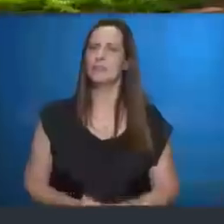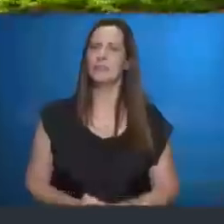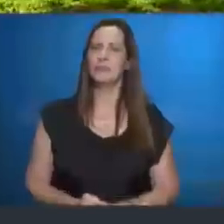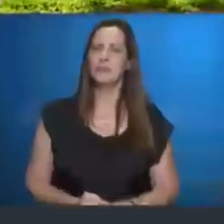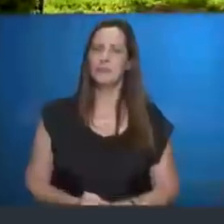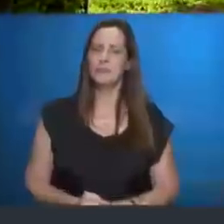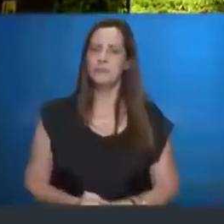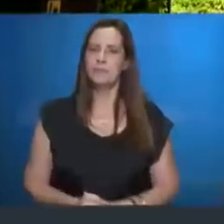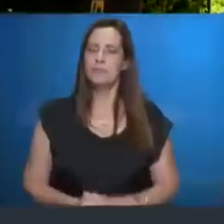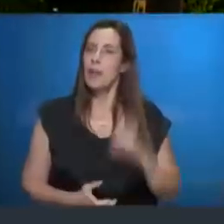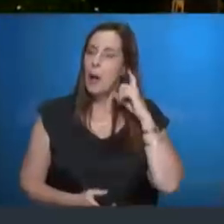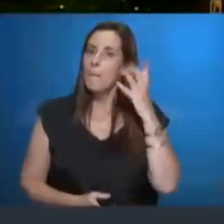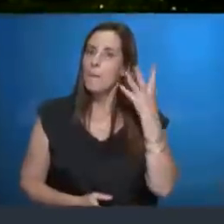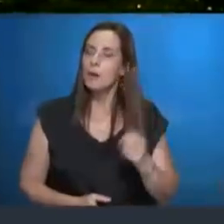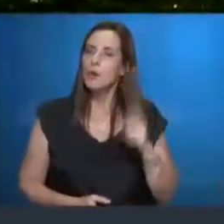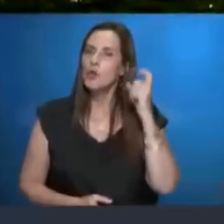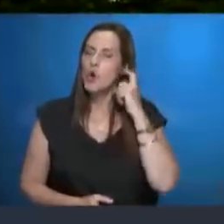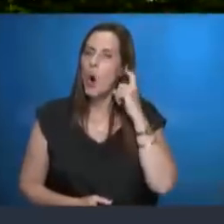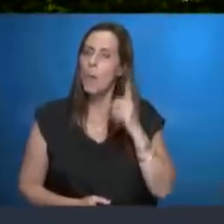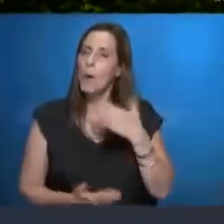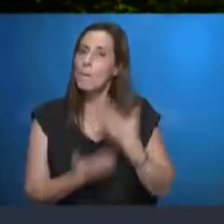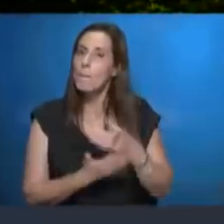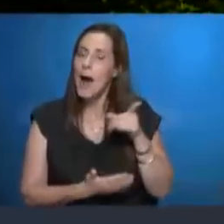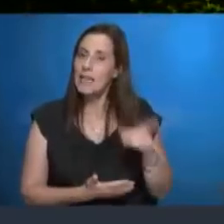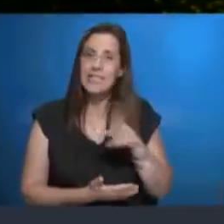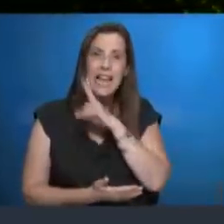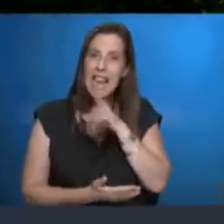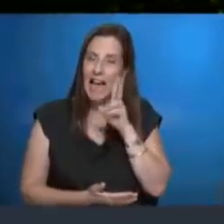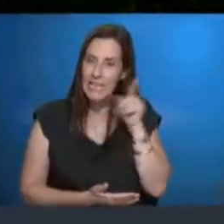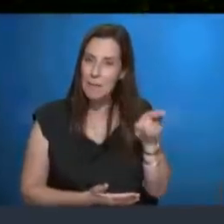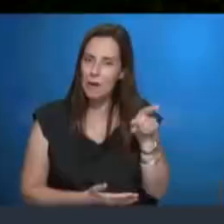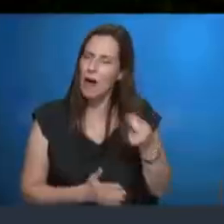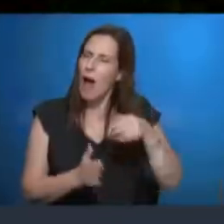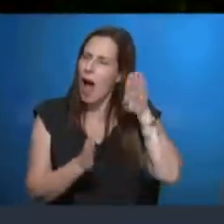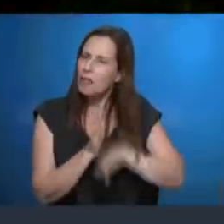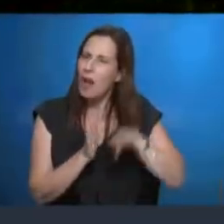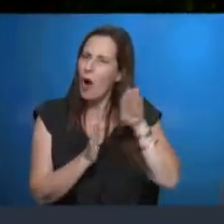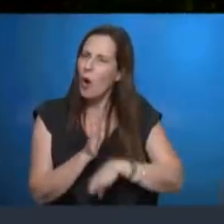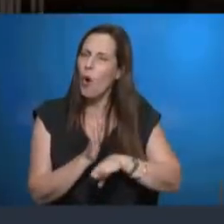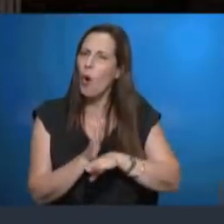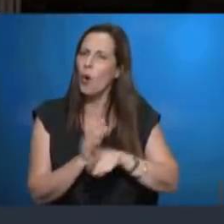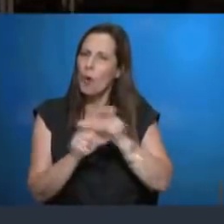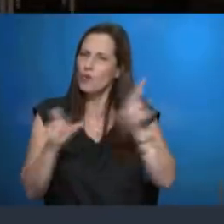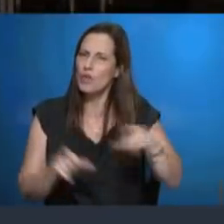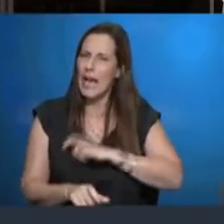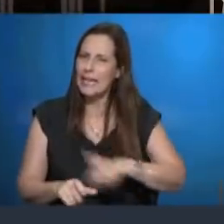לעזור לך. אני מכיר את הבעלים שלך, את הדלק, חבר טוב שלי. בהקלטה גם נשמע אבוטבול מציע לאמו של הצעיר הנחות שונות בחובות לעירייה.